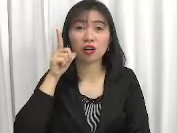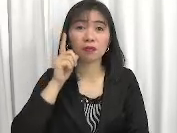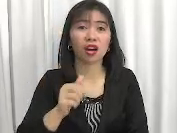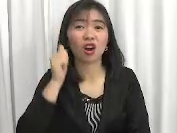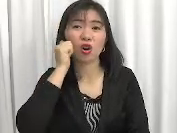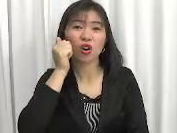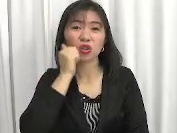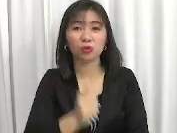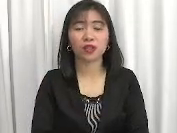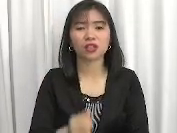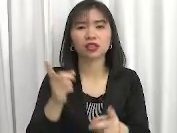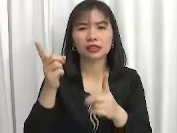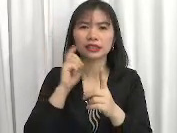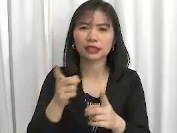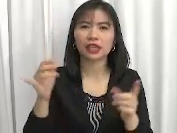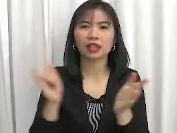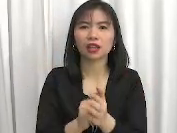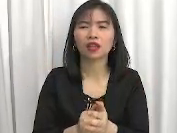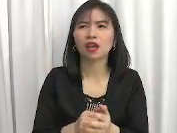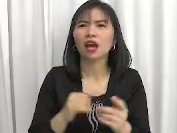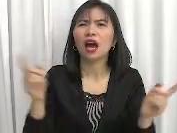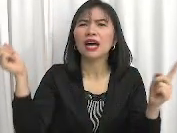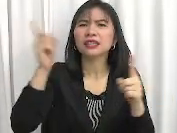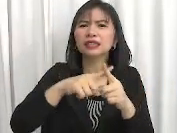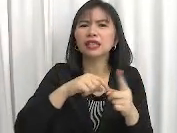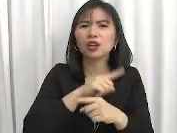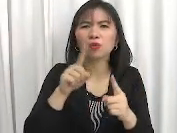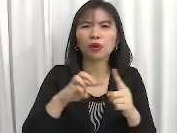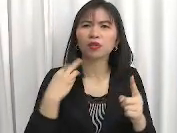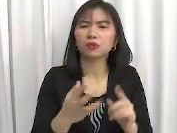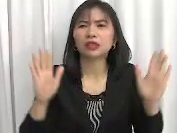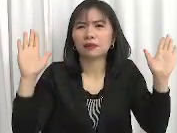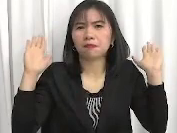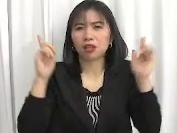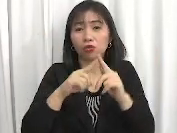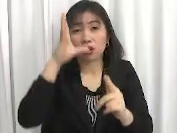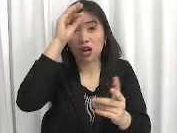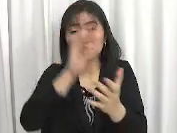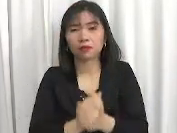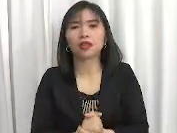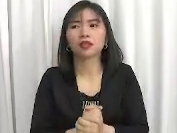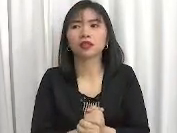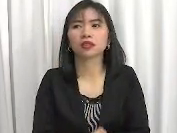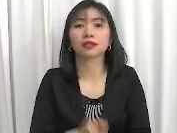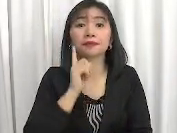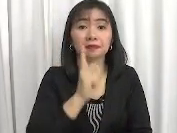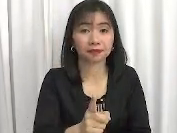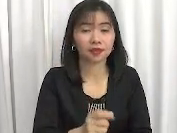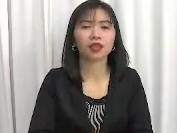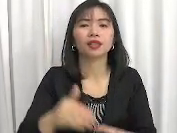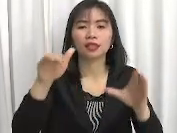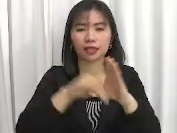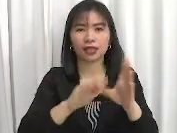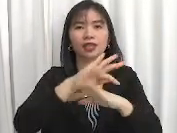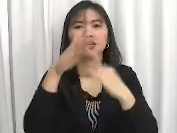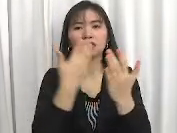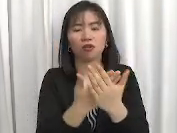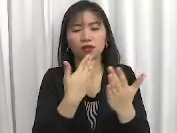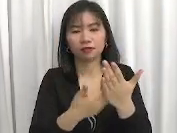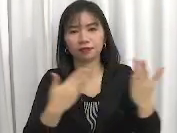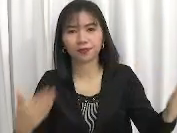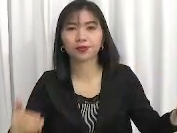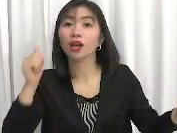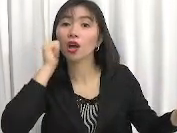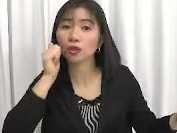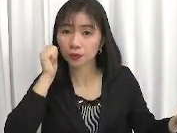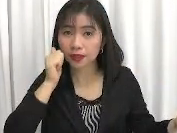kami magsasubmit sa mga asawa namin, eh ganito, ganyan, ganyan. Ang lagi niyang sinasabi, in all things. Yun. Amen.